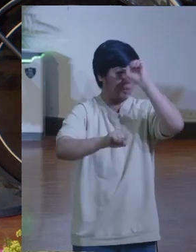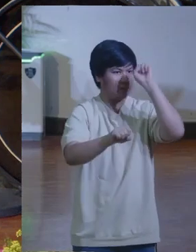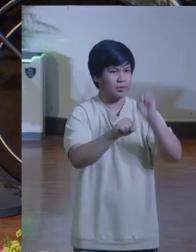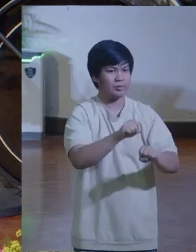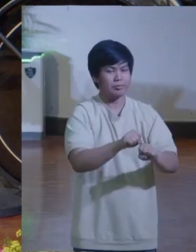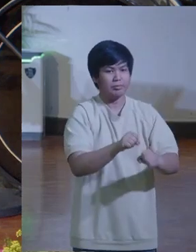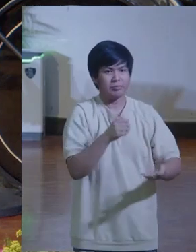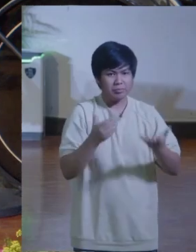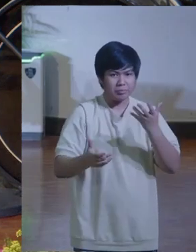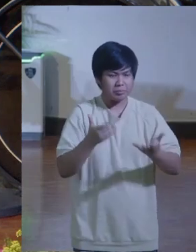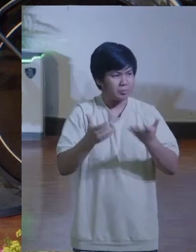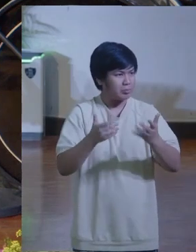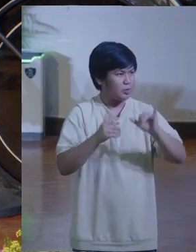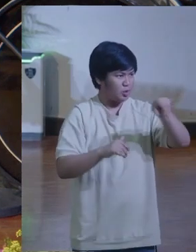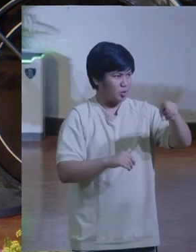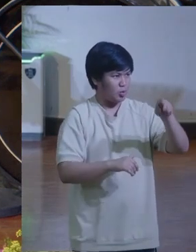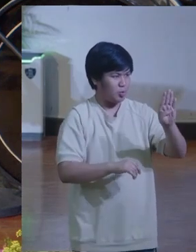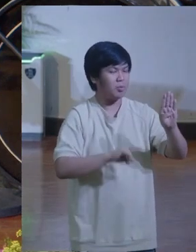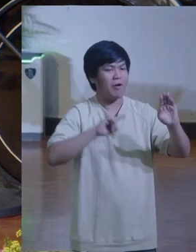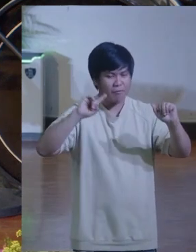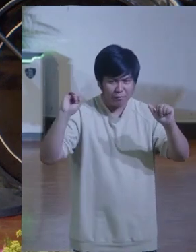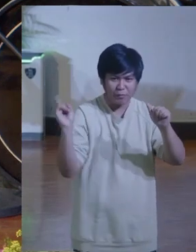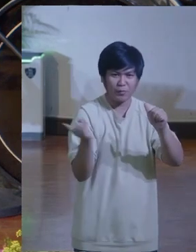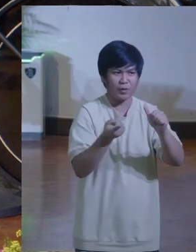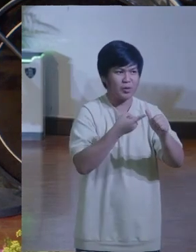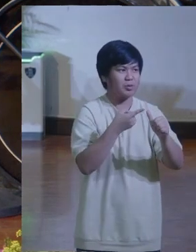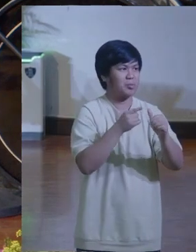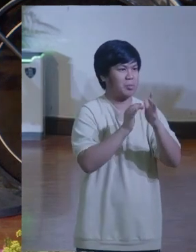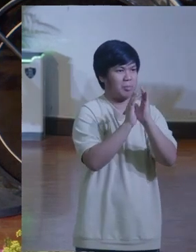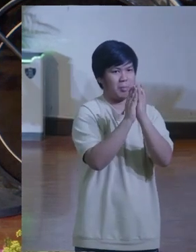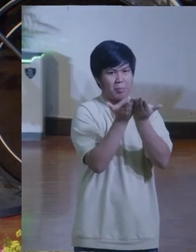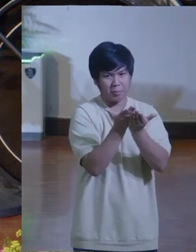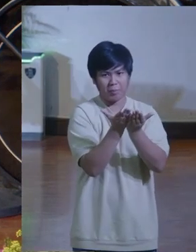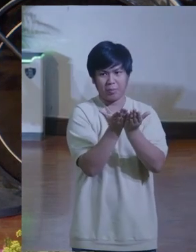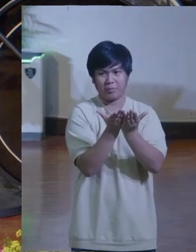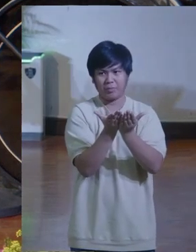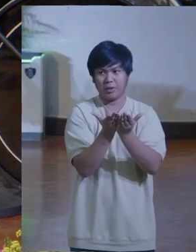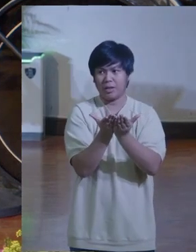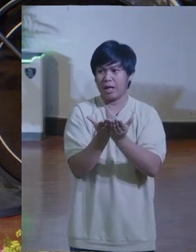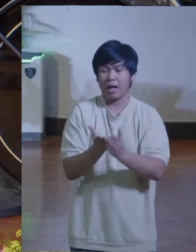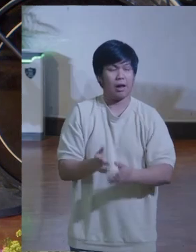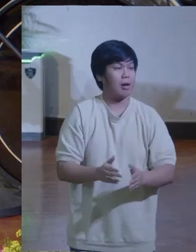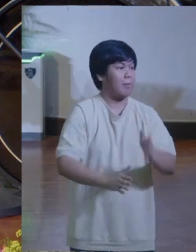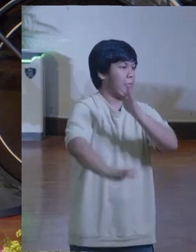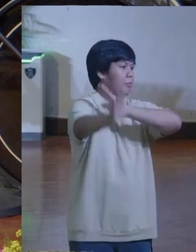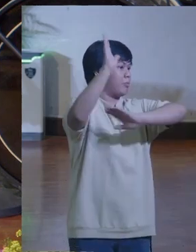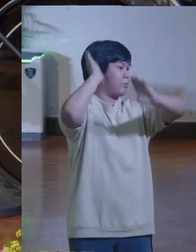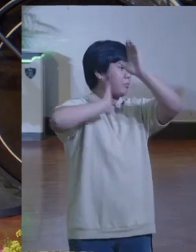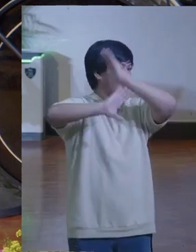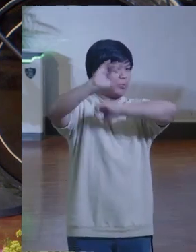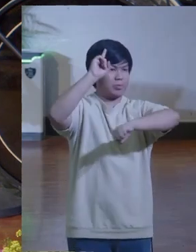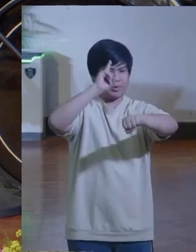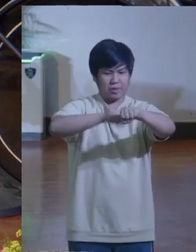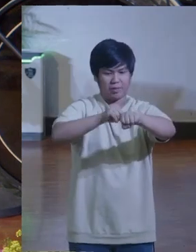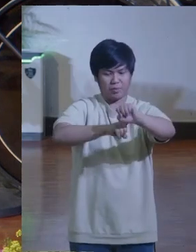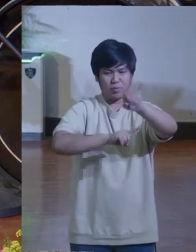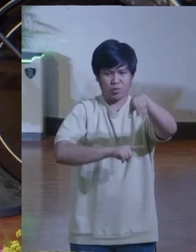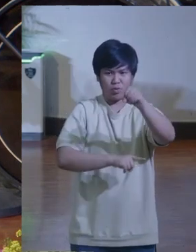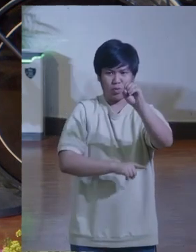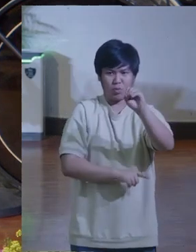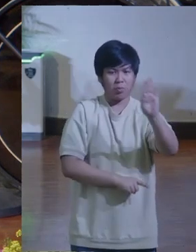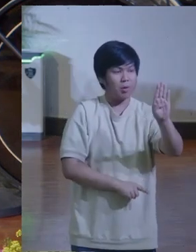siya ang isa sa pinakaunang sinulat na aklat. So mula pa sa panahon ni Job, ang